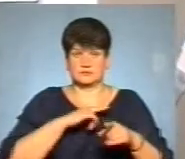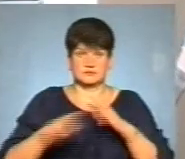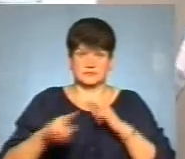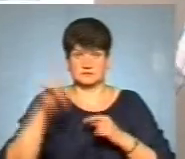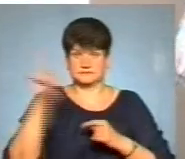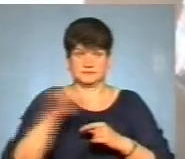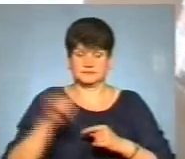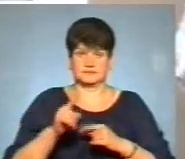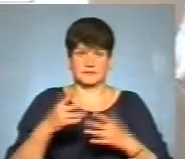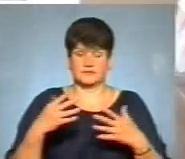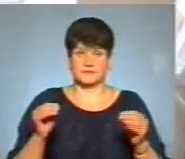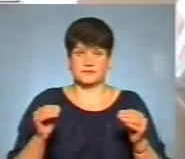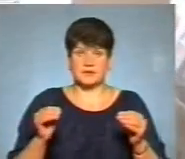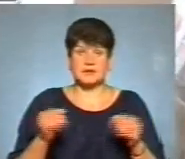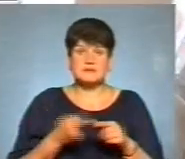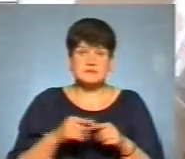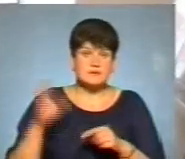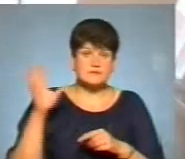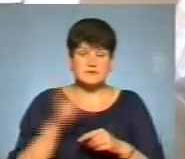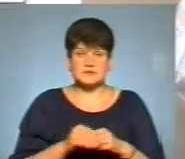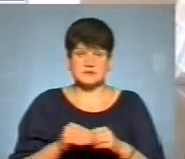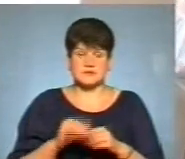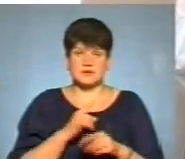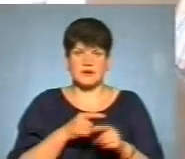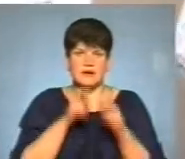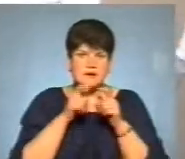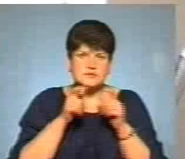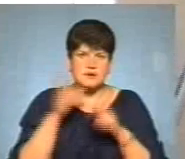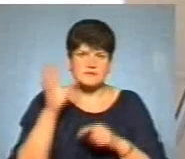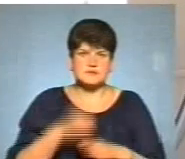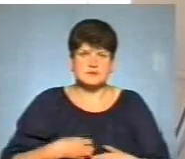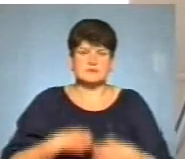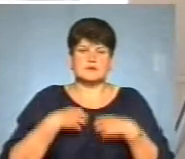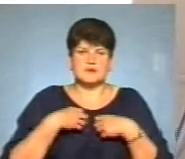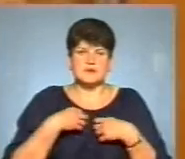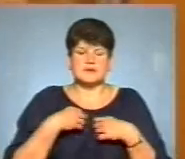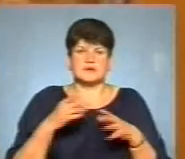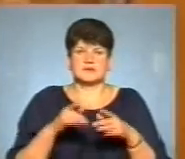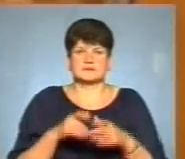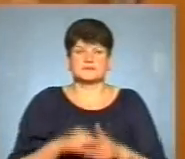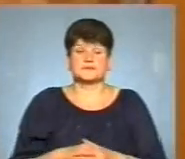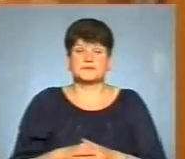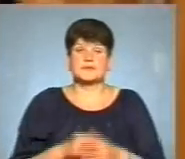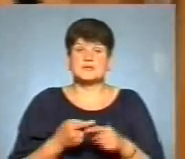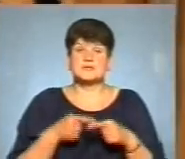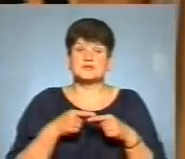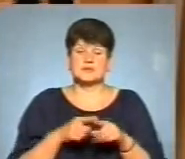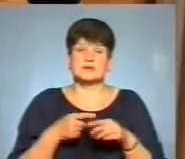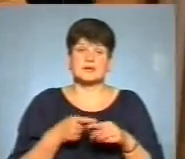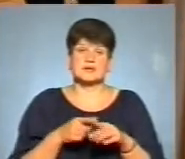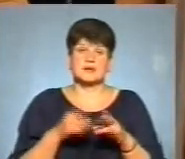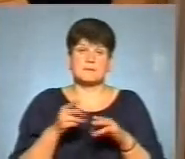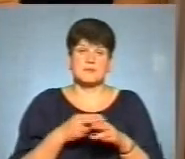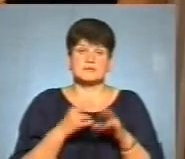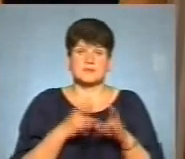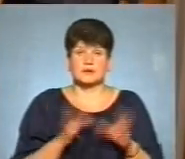що вистріл. І це все посипалося, і тут крики кругом, всі пищать, кричать, всі налякалися, звичайно. Це інженер з техніки безпеки та